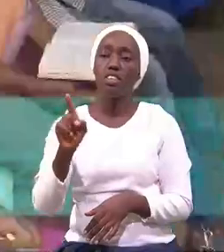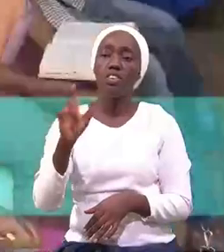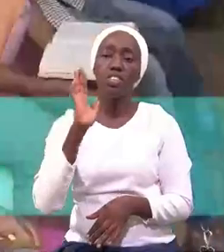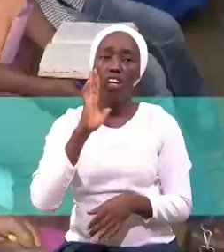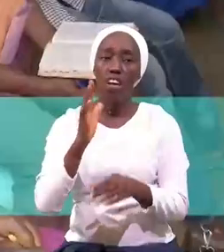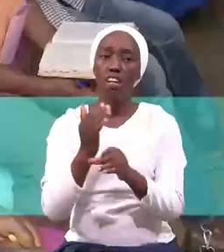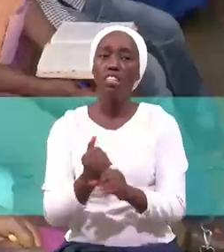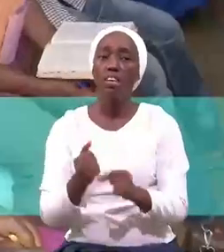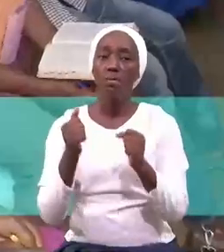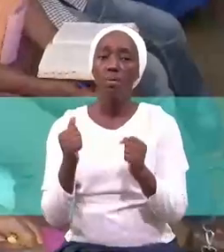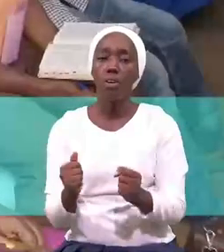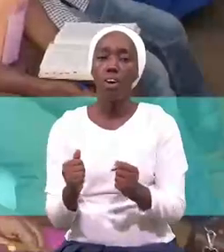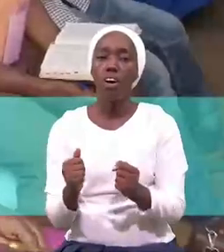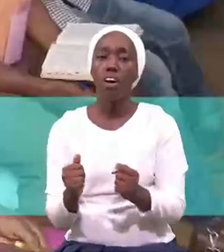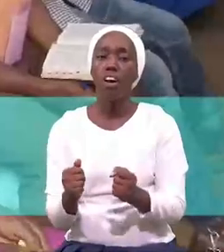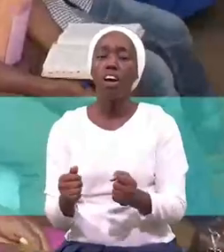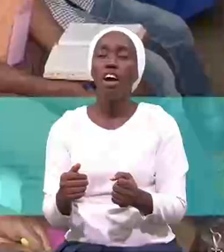Mais vous recevez une puissance.